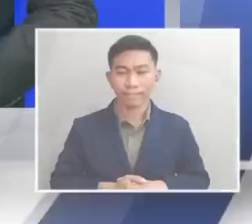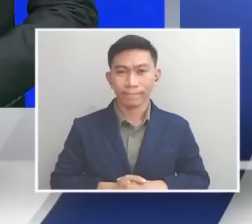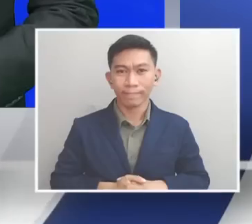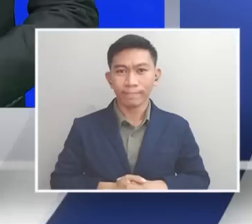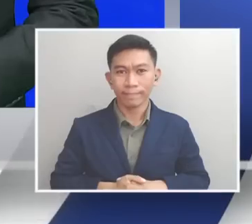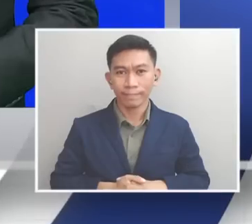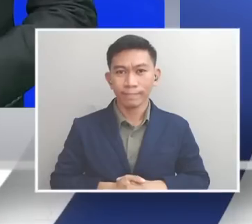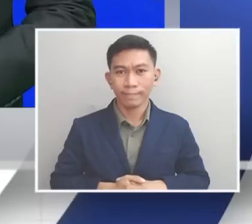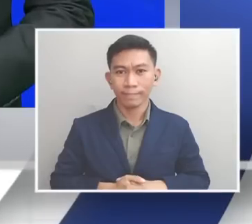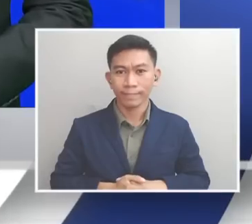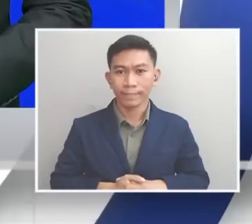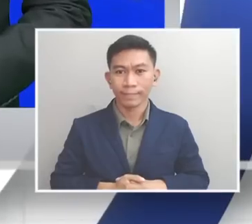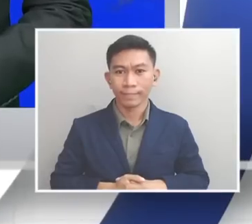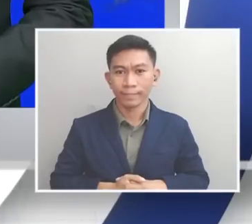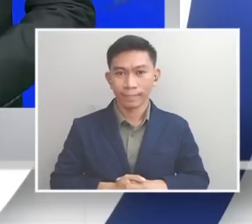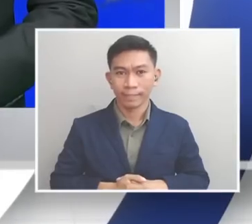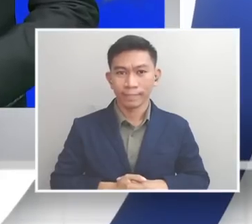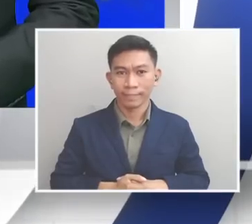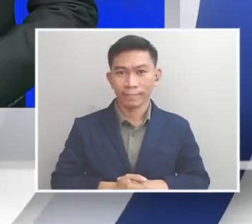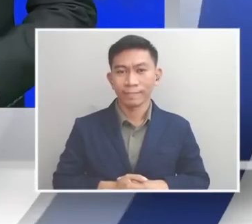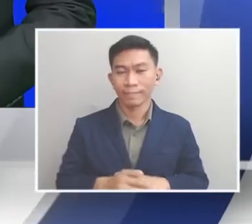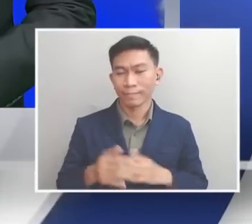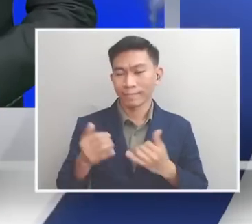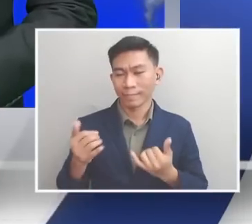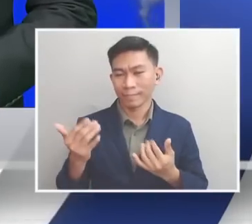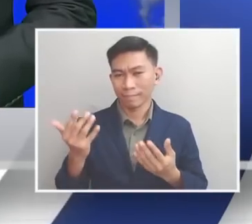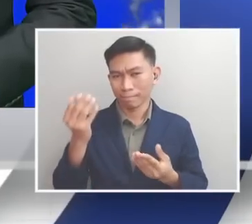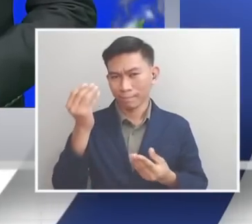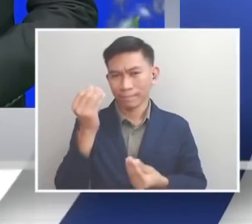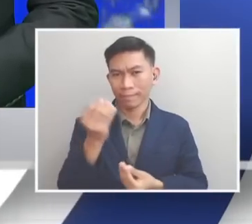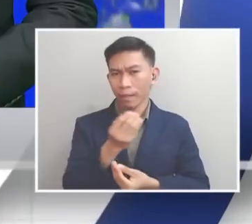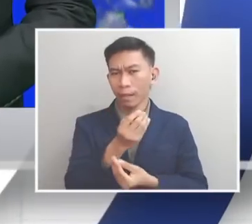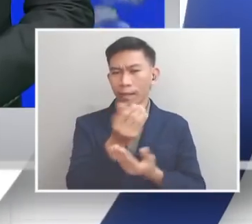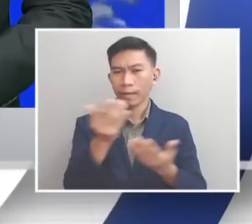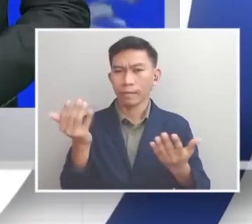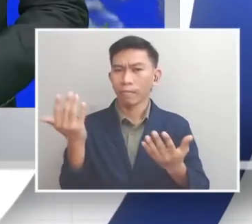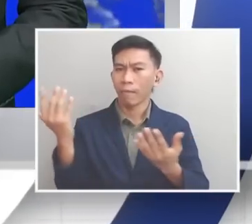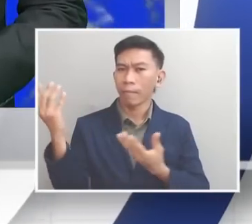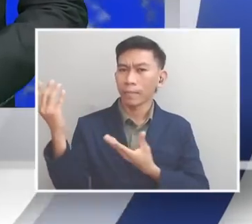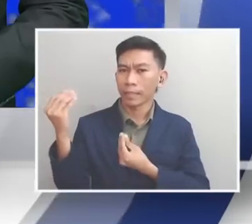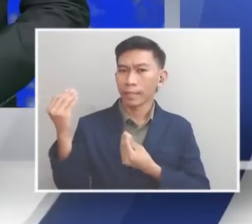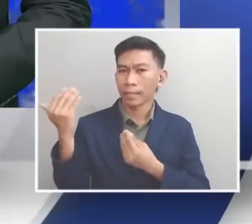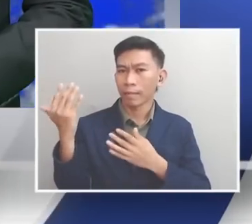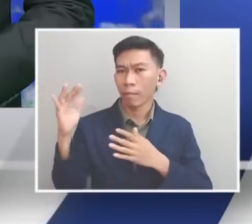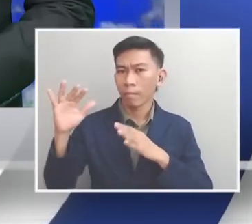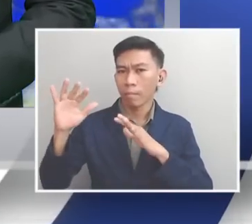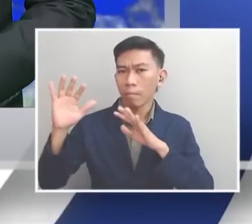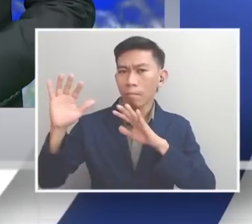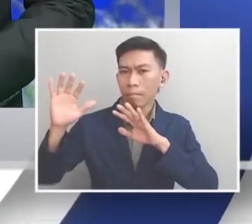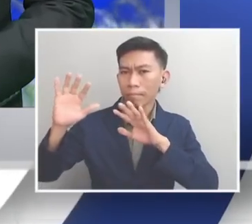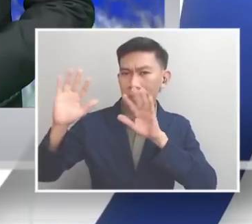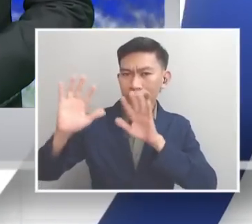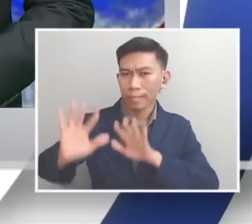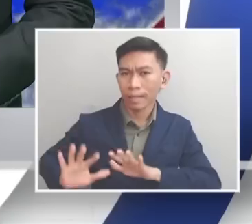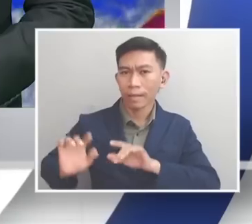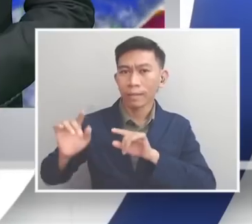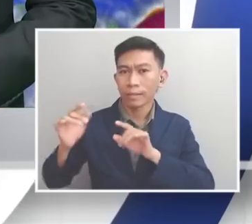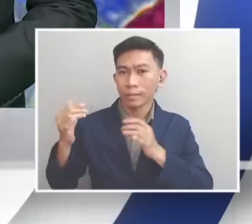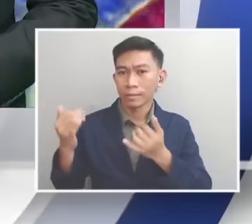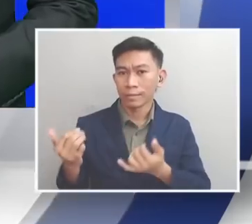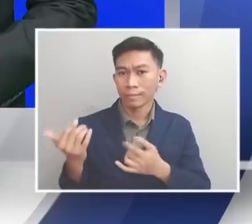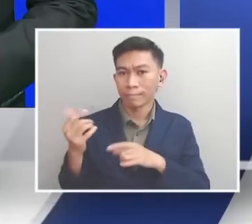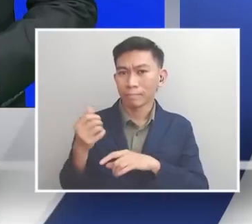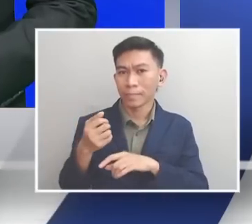Kabayan, alamin muna natin ang magiging lagay ng panahon mula kay ABS-CBN resident